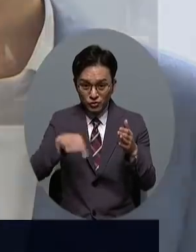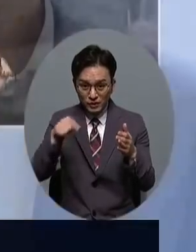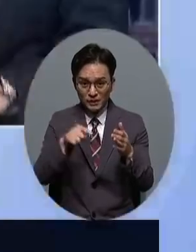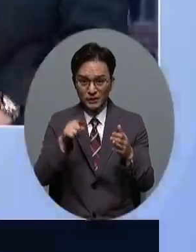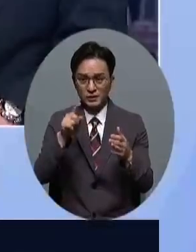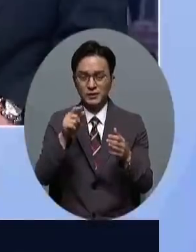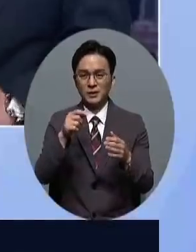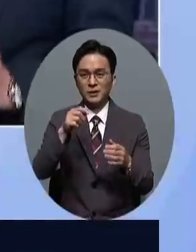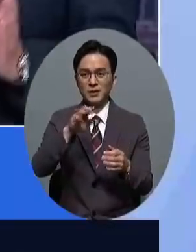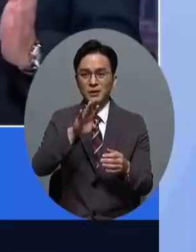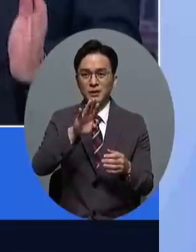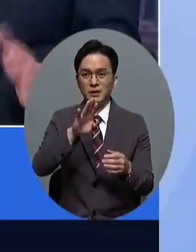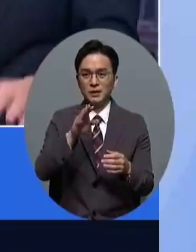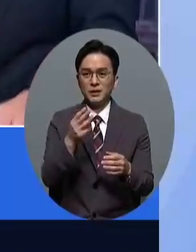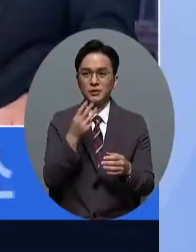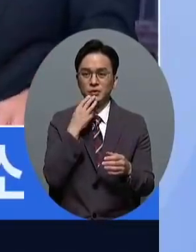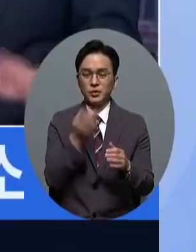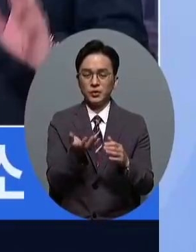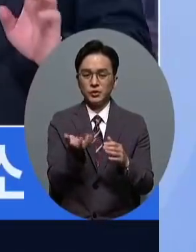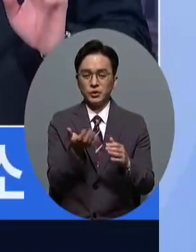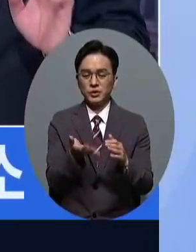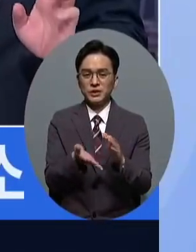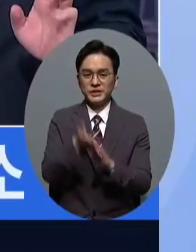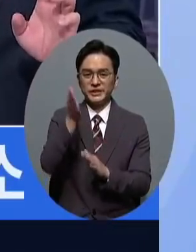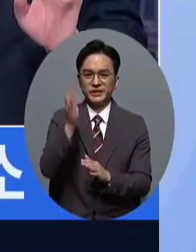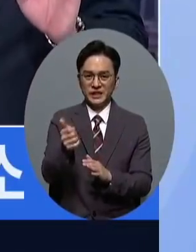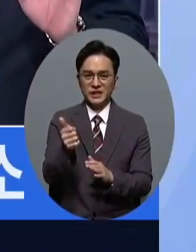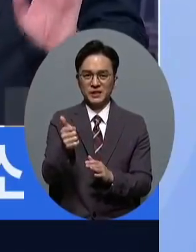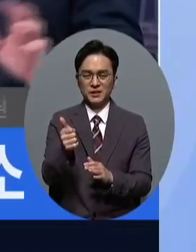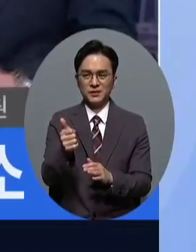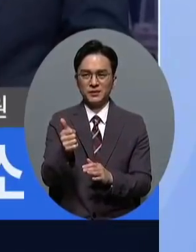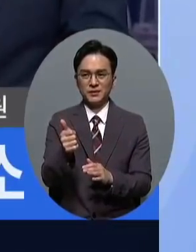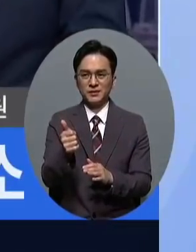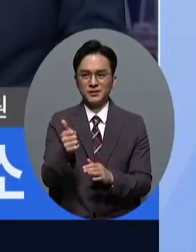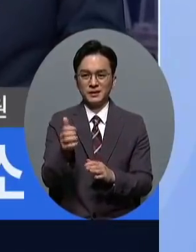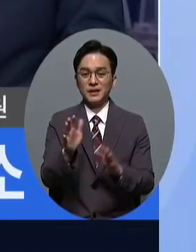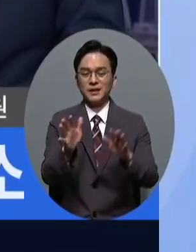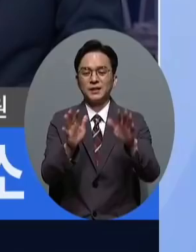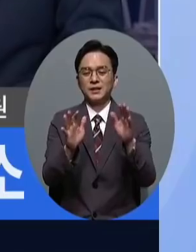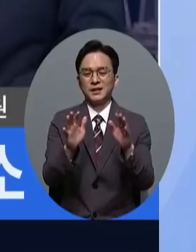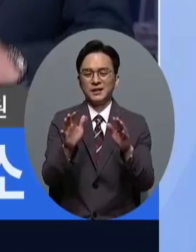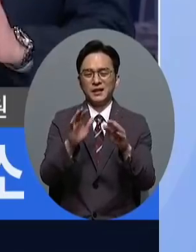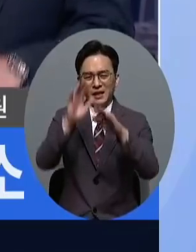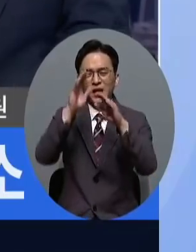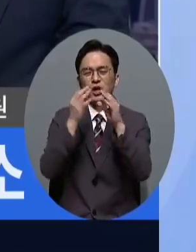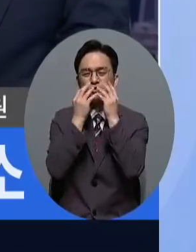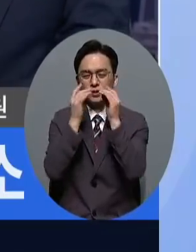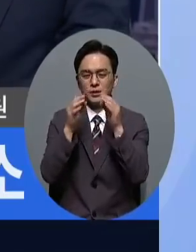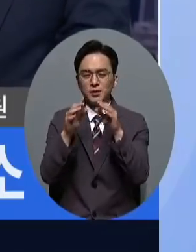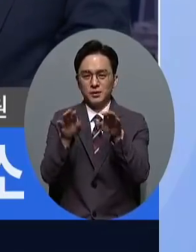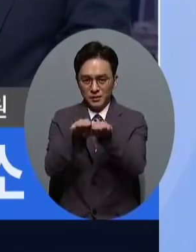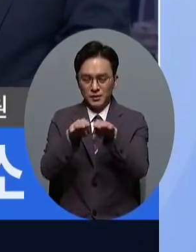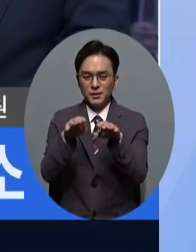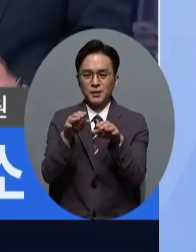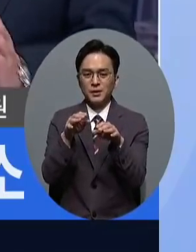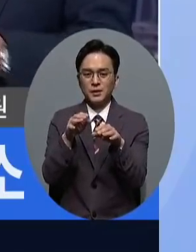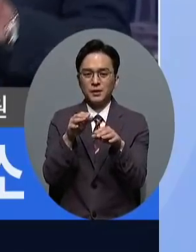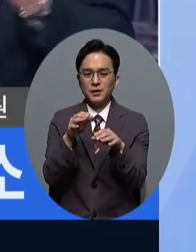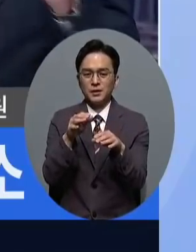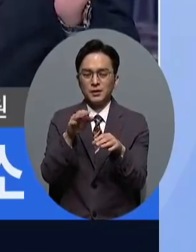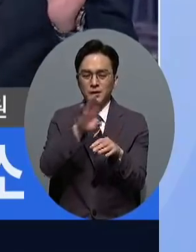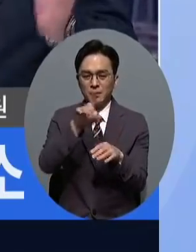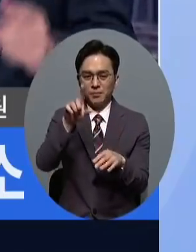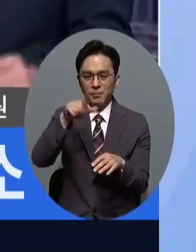이제 반박하는 걸로 그 내용이 나왔는데 거죠? 여기서 이제 허위라는 거는 성추행이라는 네. 이야기죠. 사실 국가인권위에서